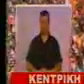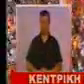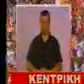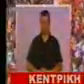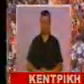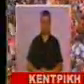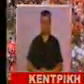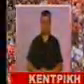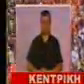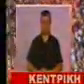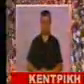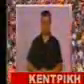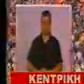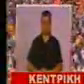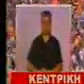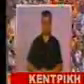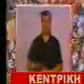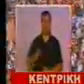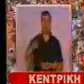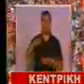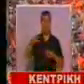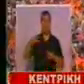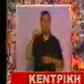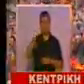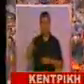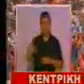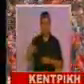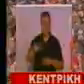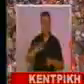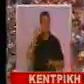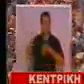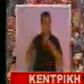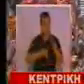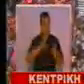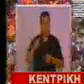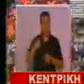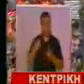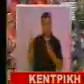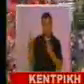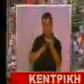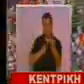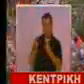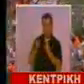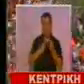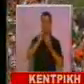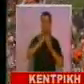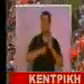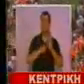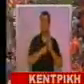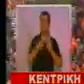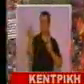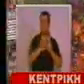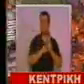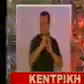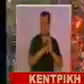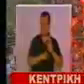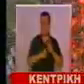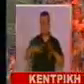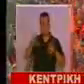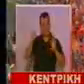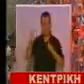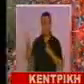Αποδέχονται όλα τα κόμματα το χρέος και ο ΣΥΡΙΖΑ, αφού λένε ότι θα διαπραγματευτούν τη δανειακή συνθήκη.